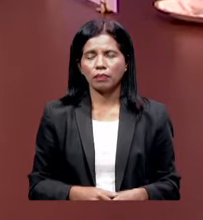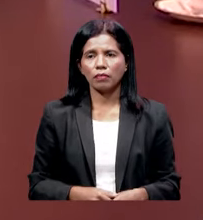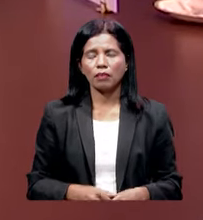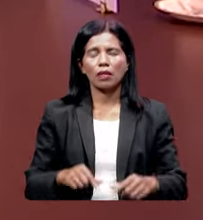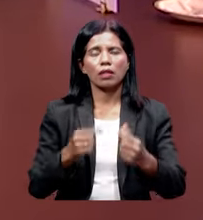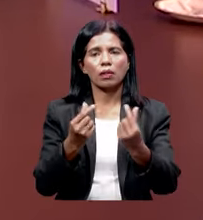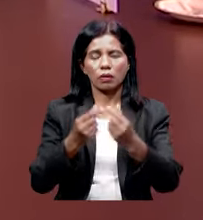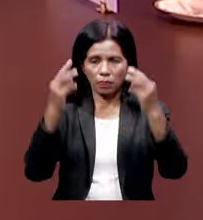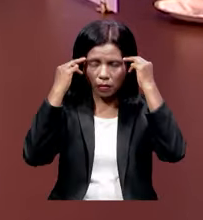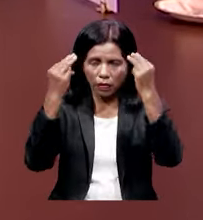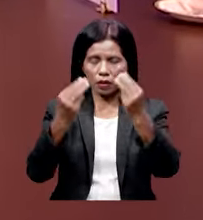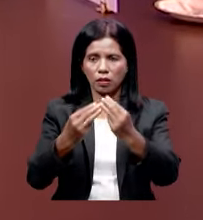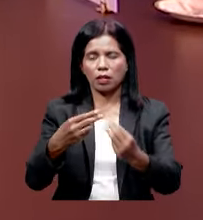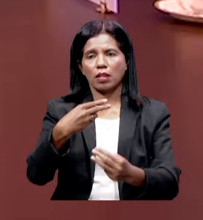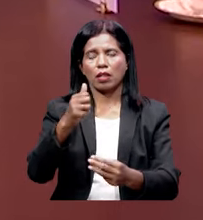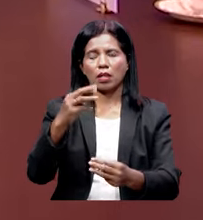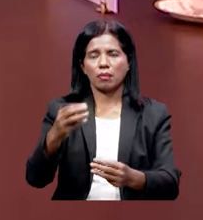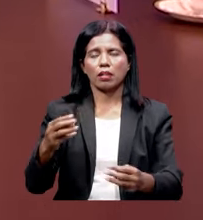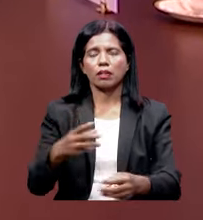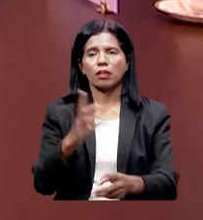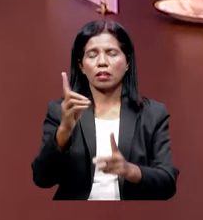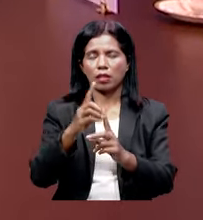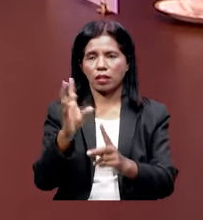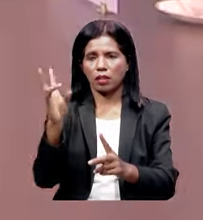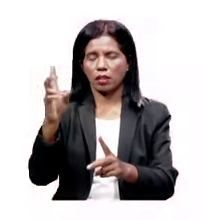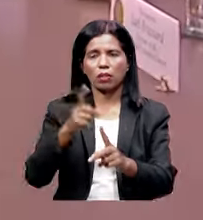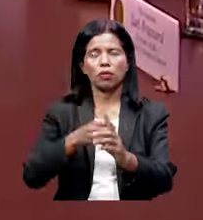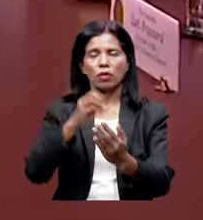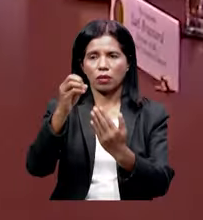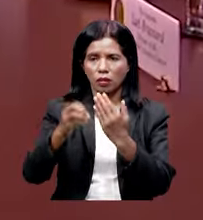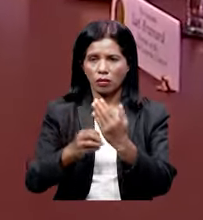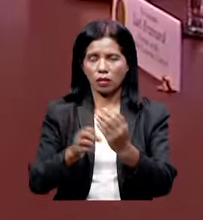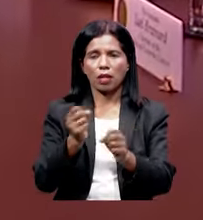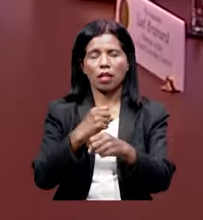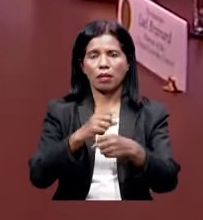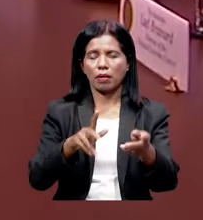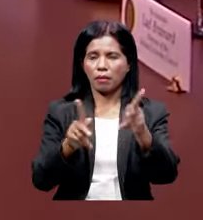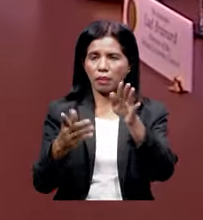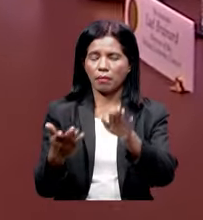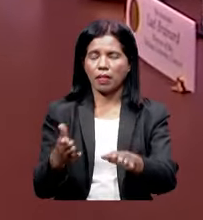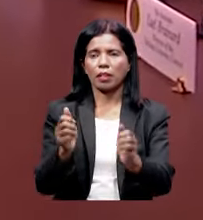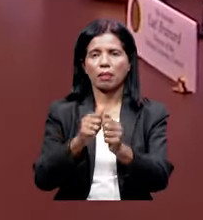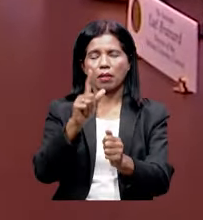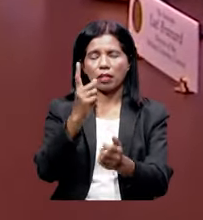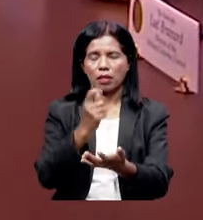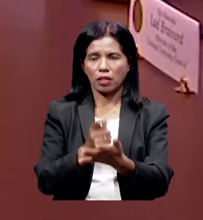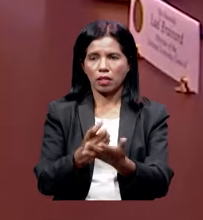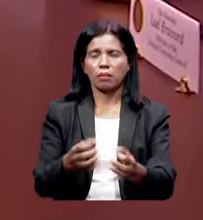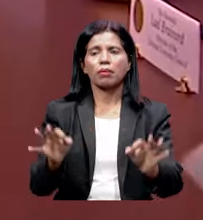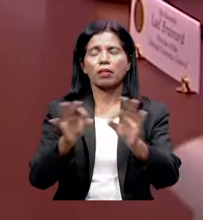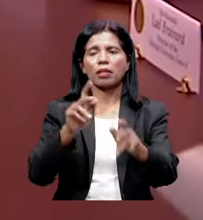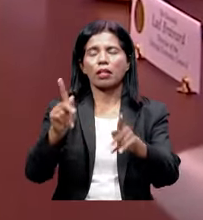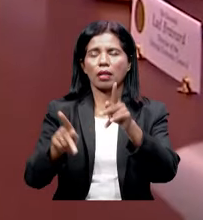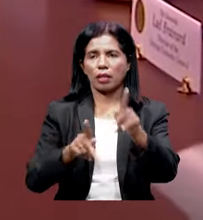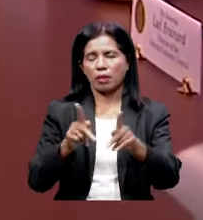Grupo Islâmico Palestina Hamas ataca Israel e haloron hitu fulang outubro, odi hamate ema rihun dia resin, principalmente ema civil